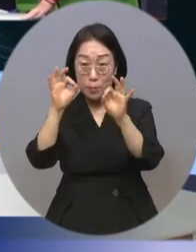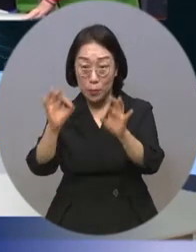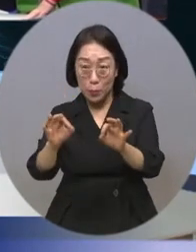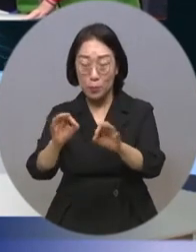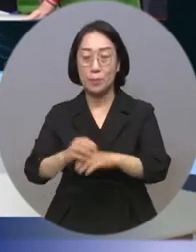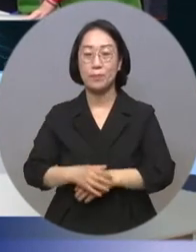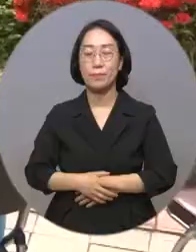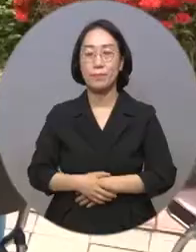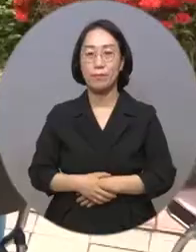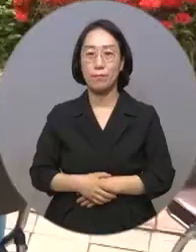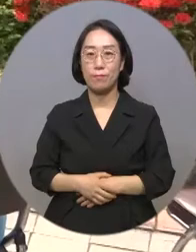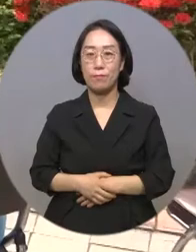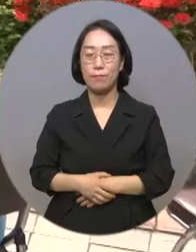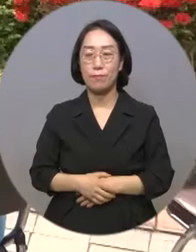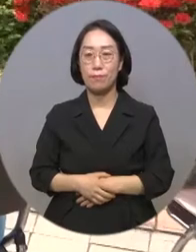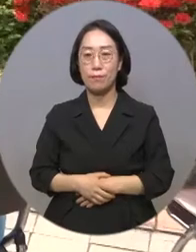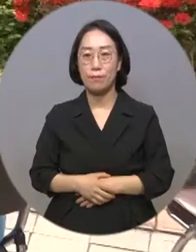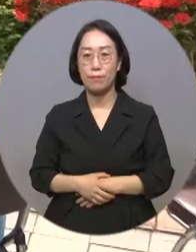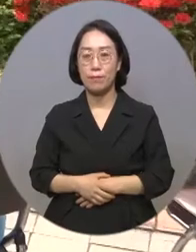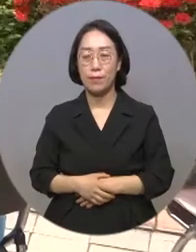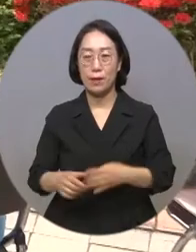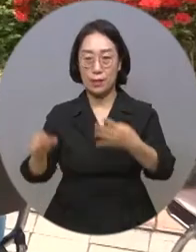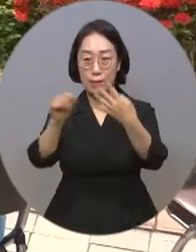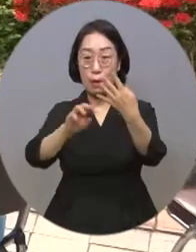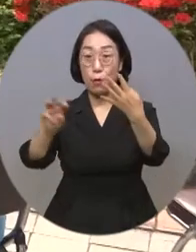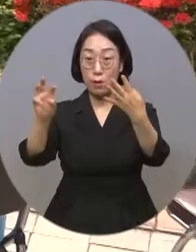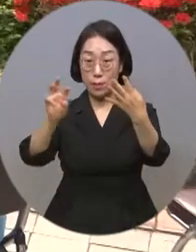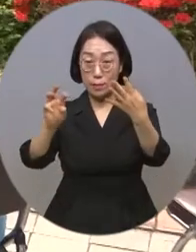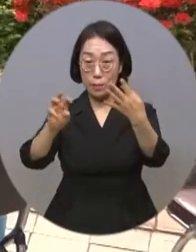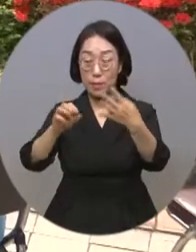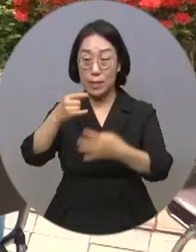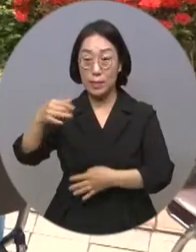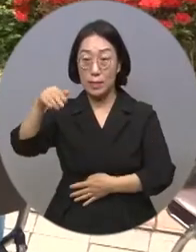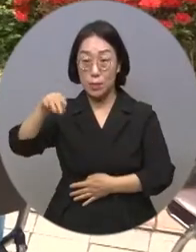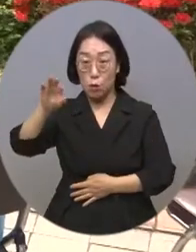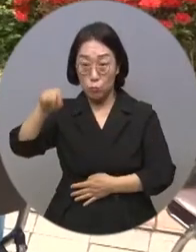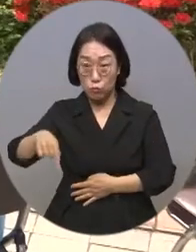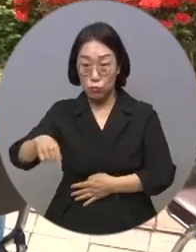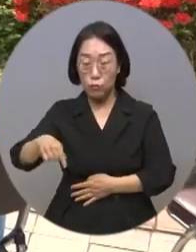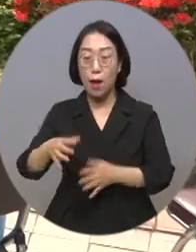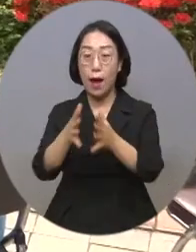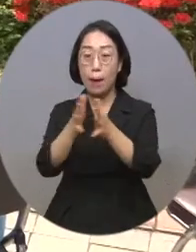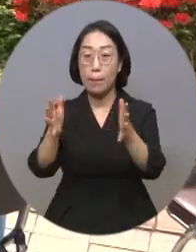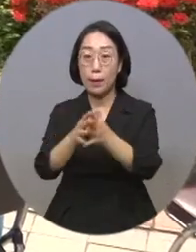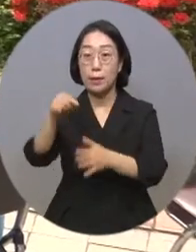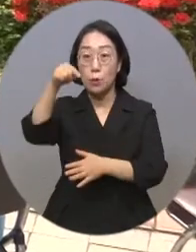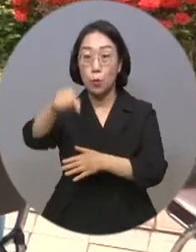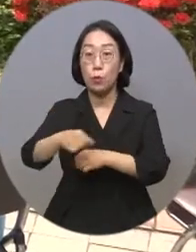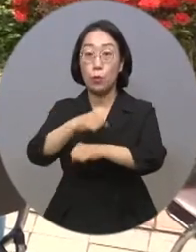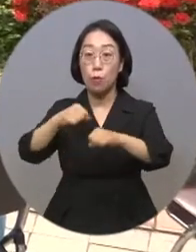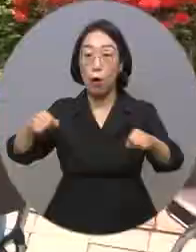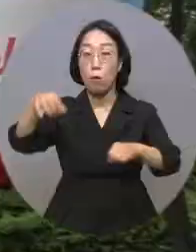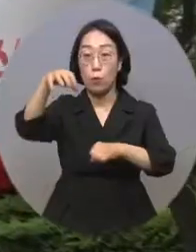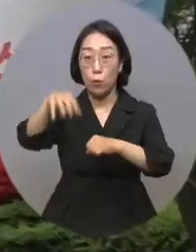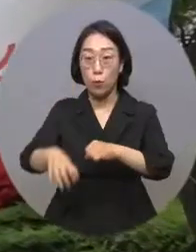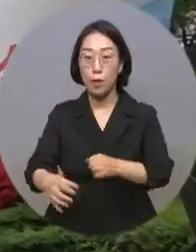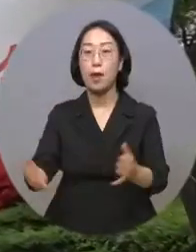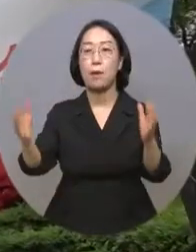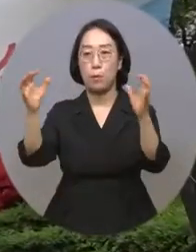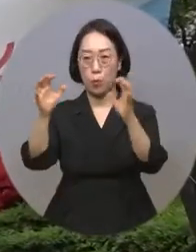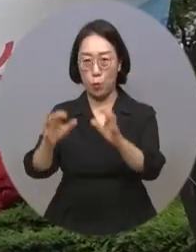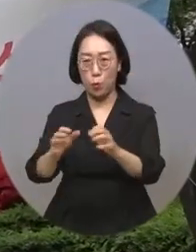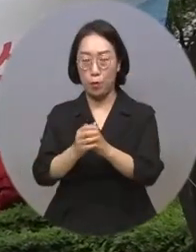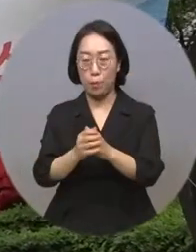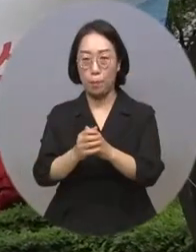다녀왔습니다. 지난 4월 30일 의정부시 호원동 아파트 광장에 주민들이 모였습니다.